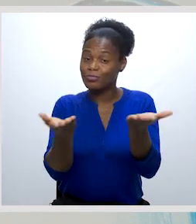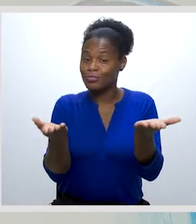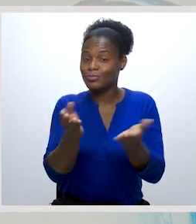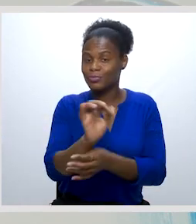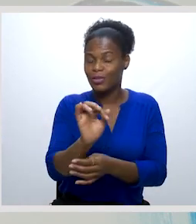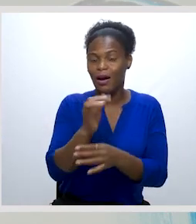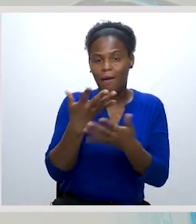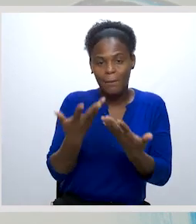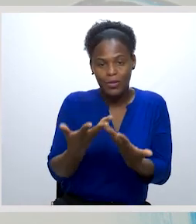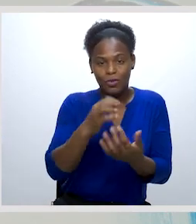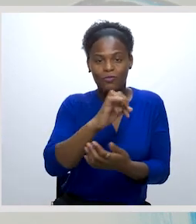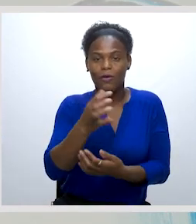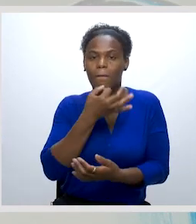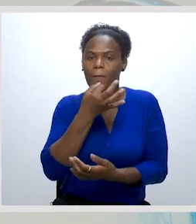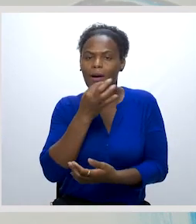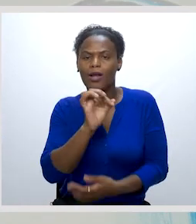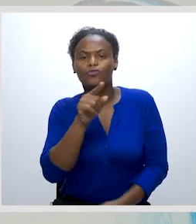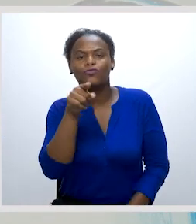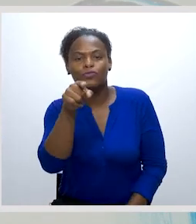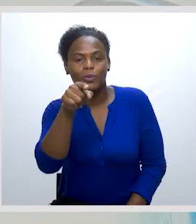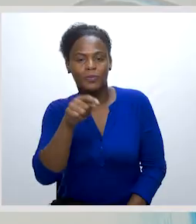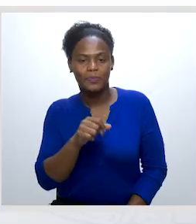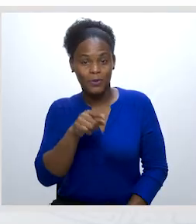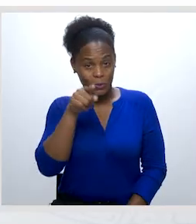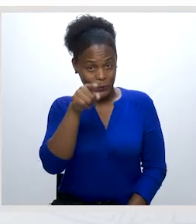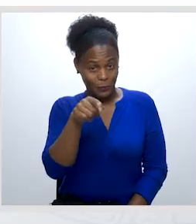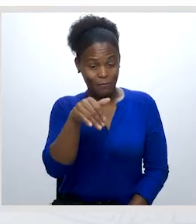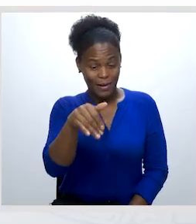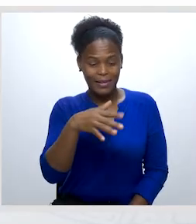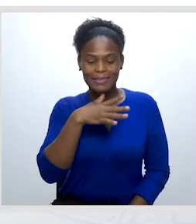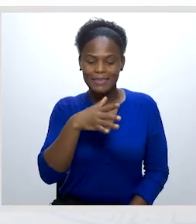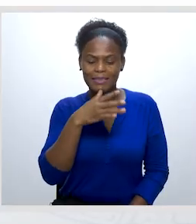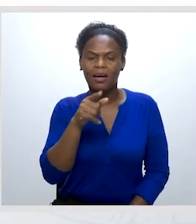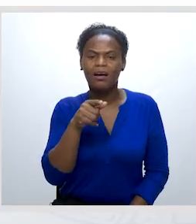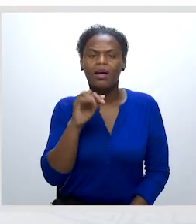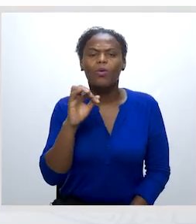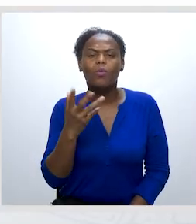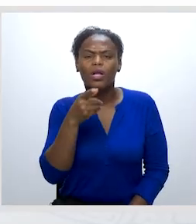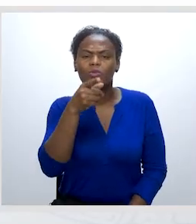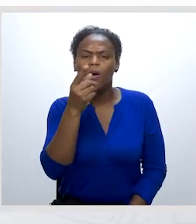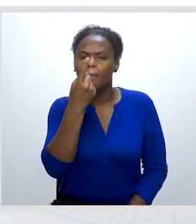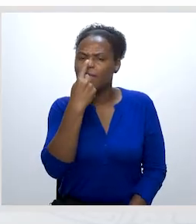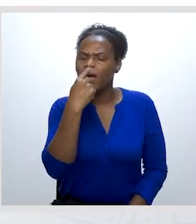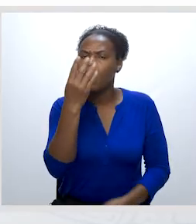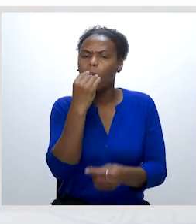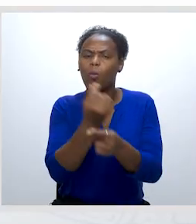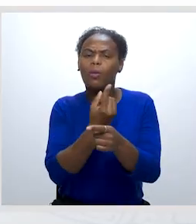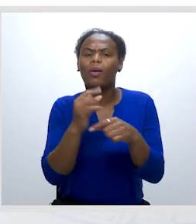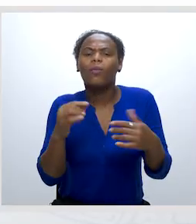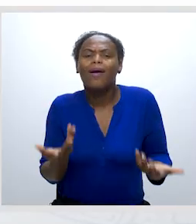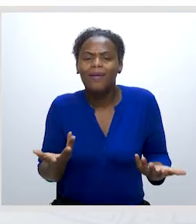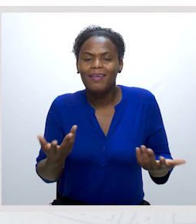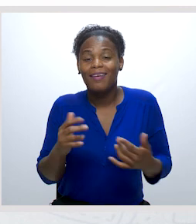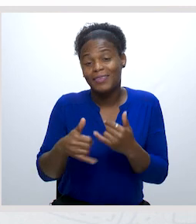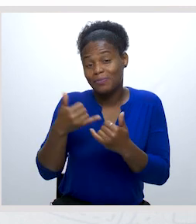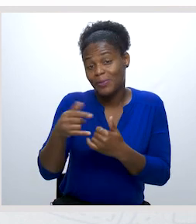Maintenant, vous allez parler de vous. Vous allez dire quel est ton repas préféré et tu vas dire